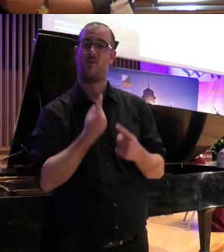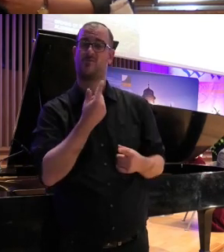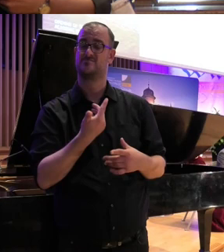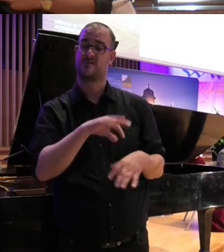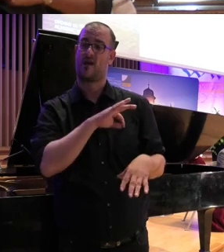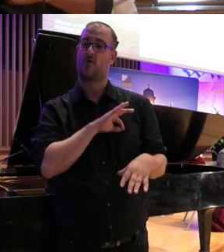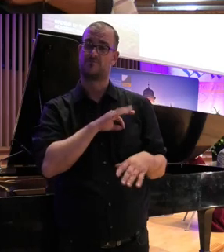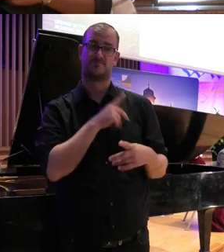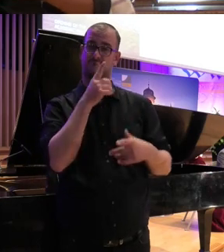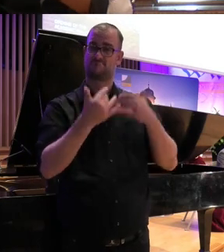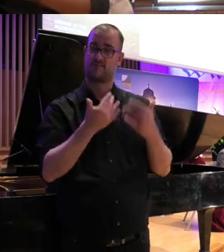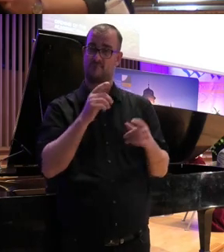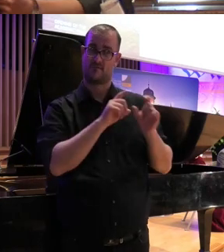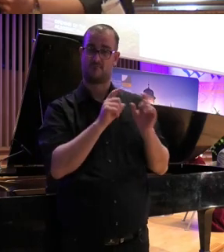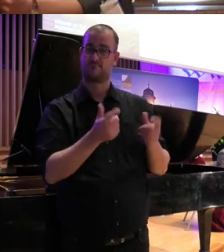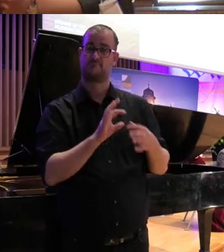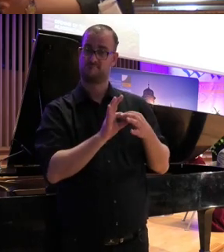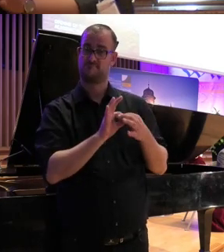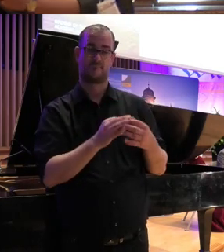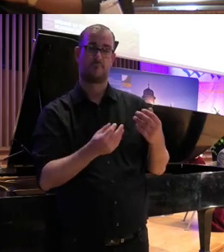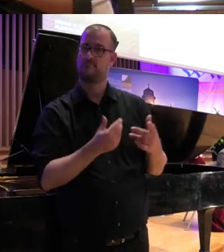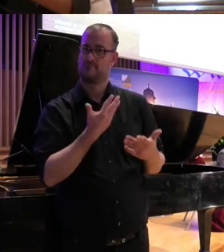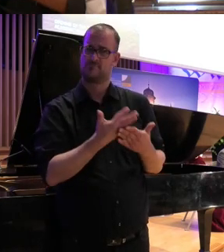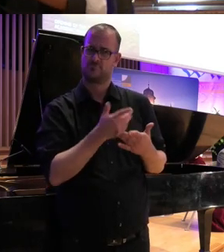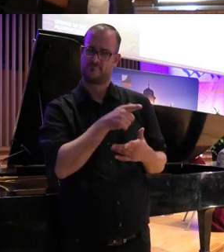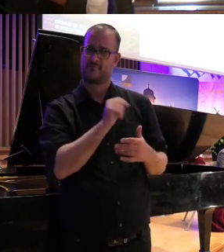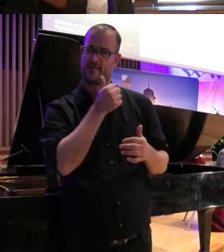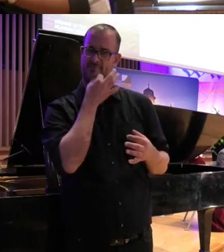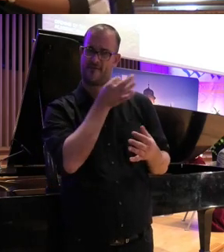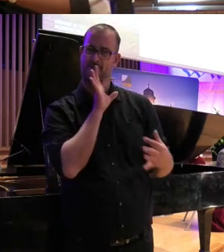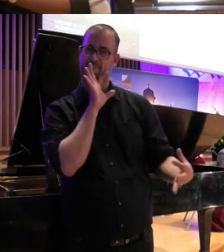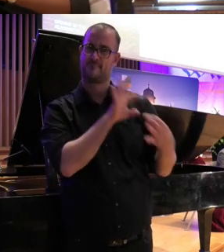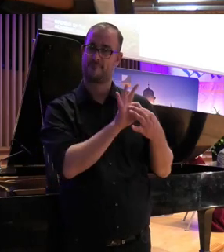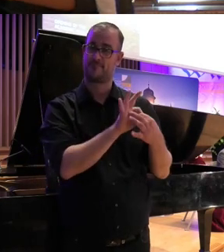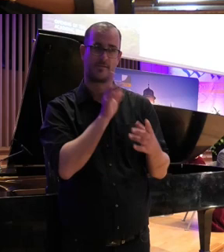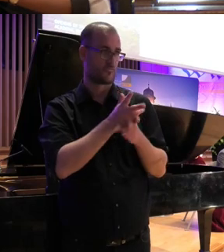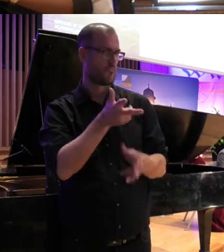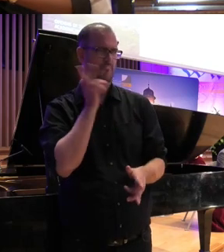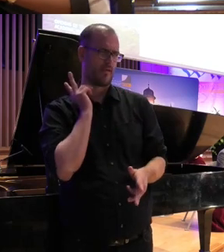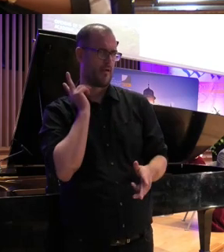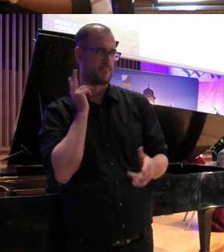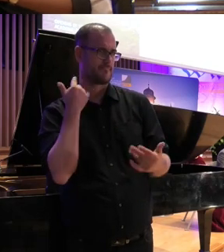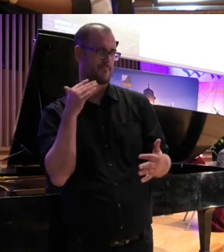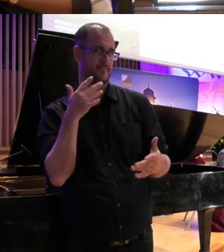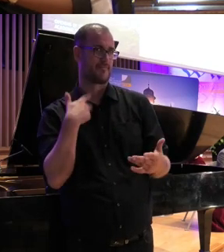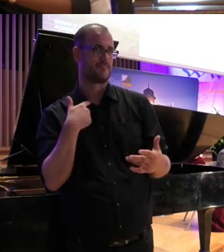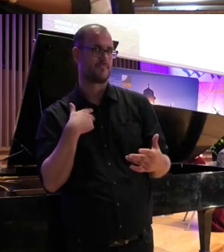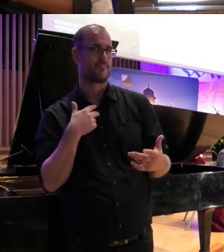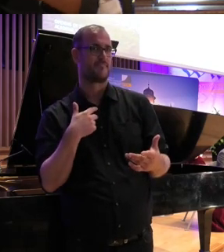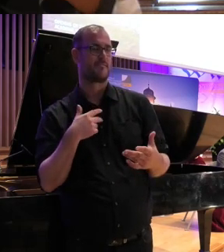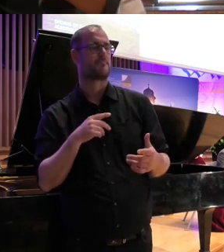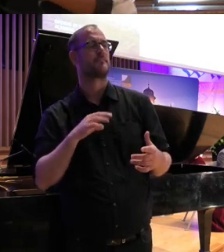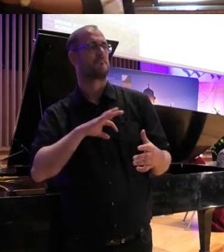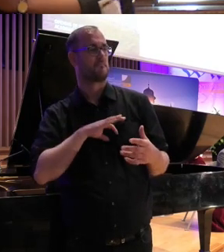der Mathematik. Und darauf bezieht sich auch direkt meine erste Frage, nämlich es ist jetzt ja schon 3 Jahre her, dass Ihnen die Fields-Medaille verliehen